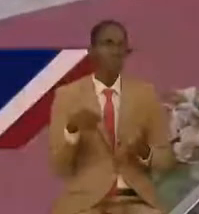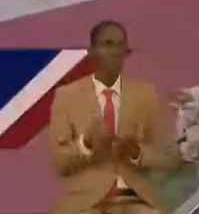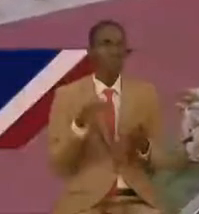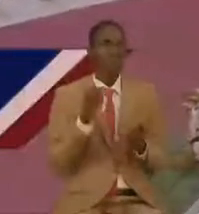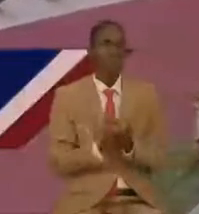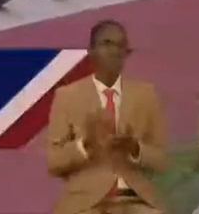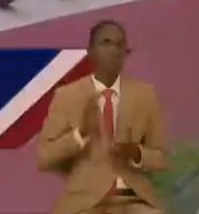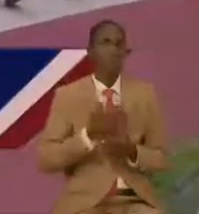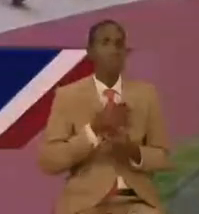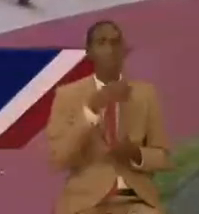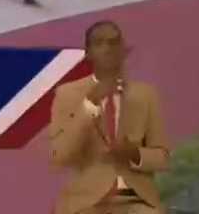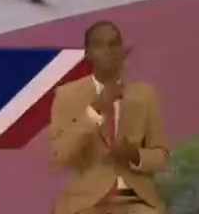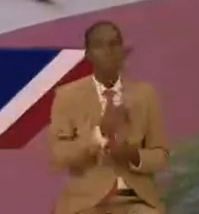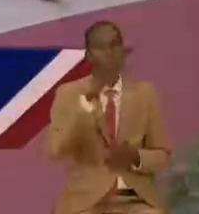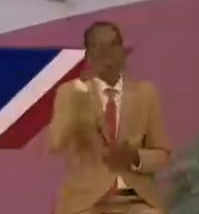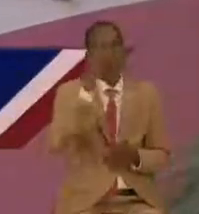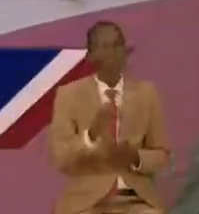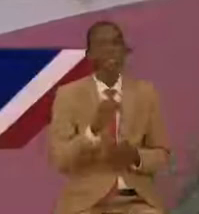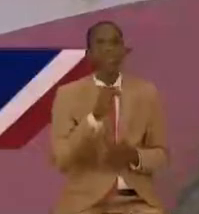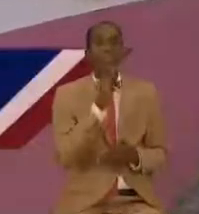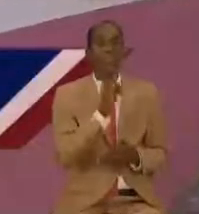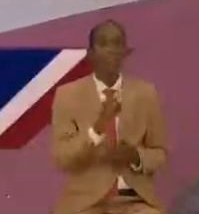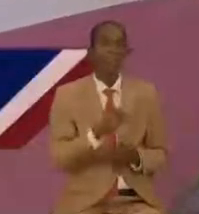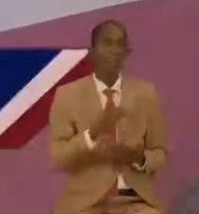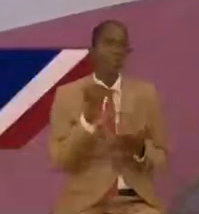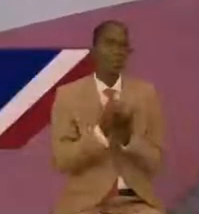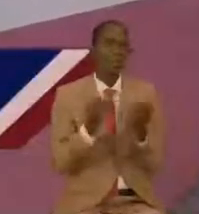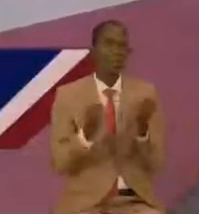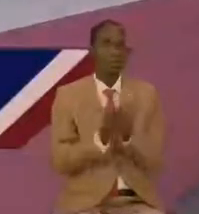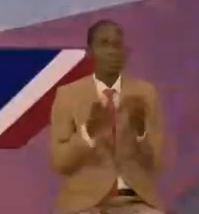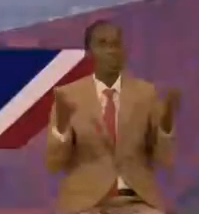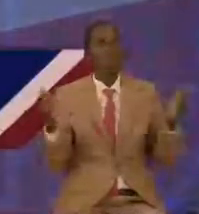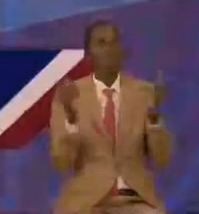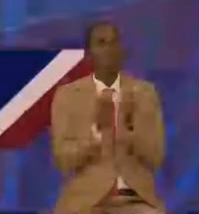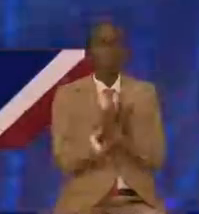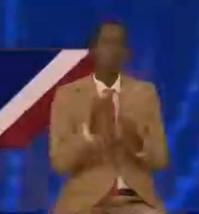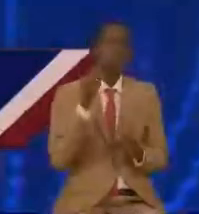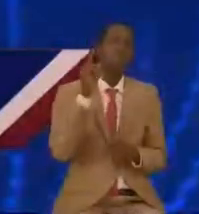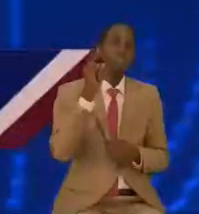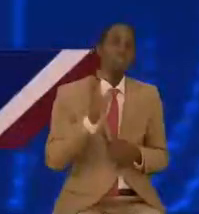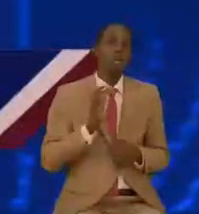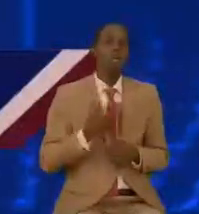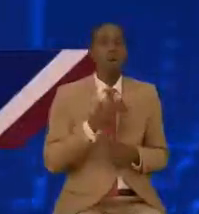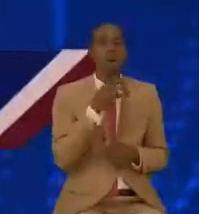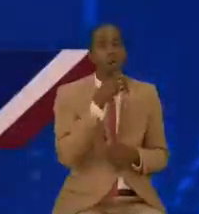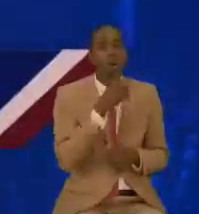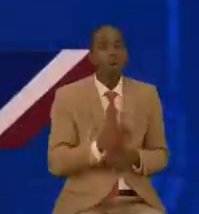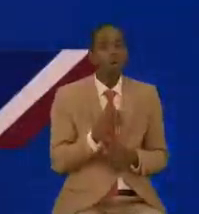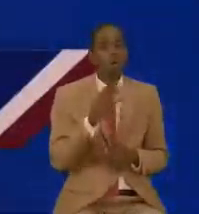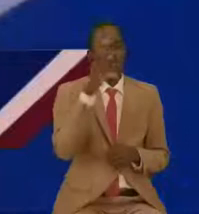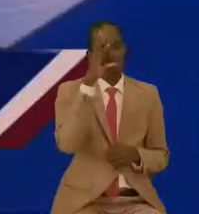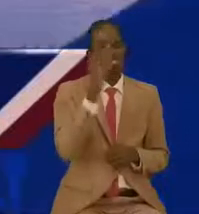Sachant que notre vieil homme a été crucifié avec lui, notre vieil homme,